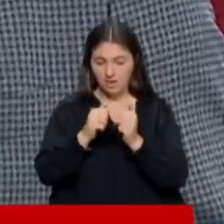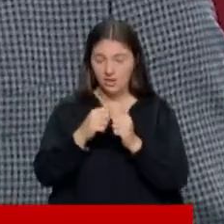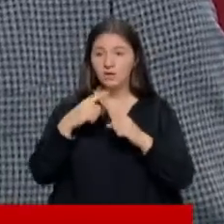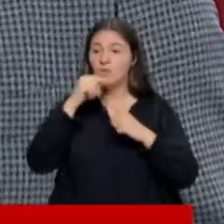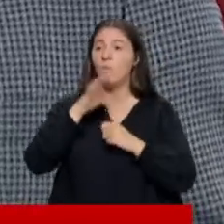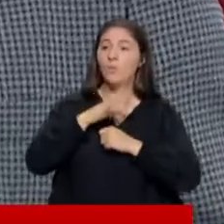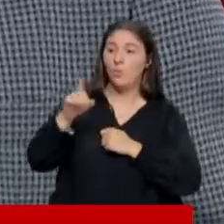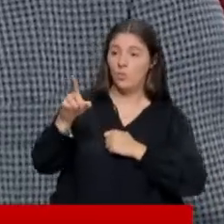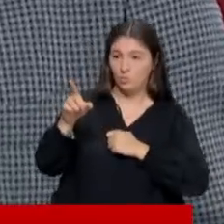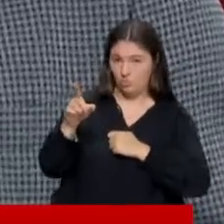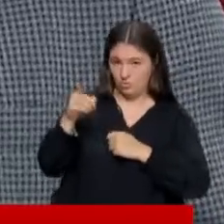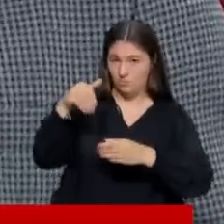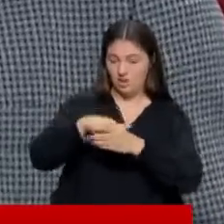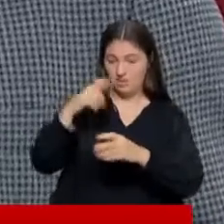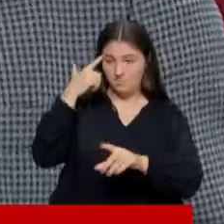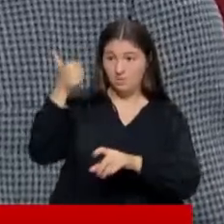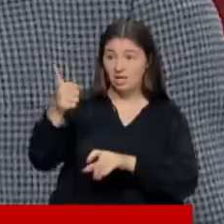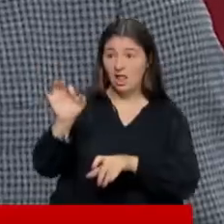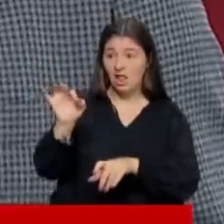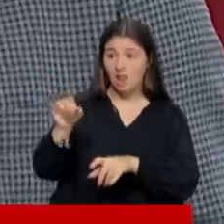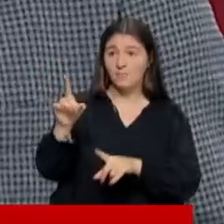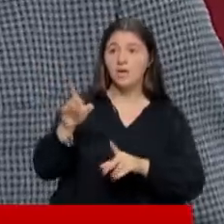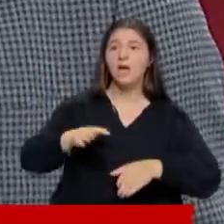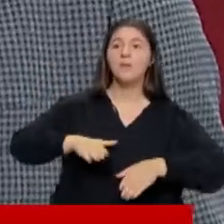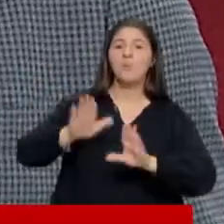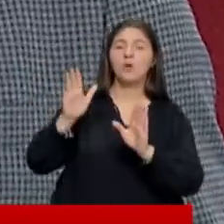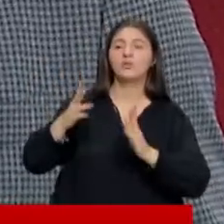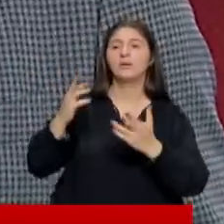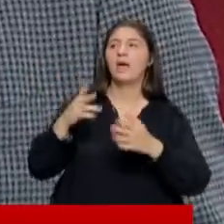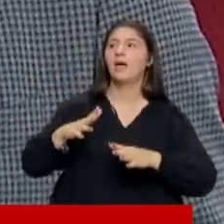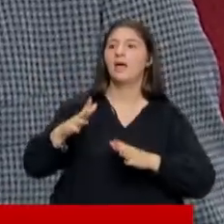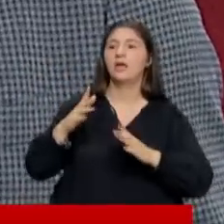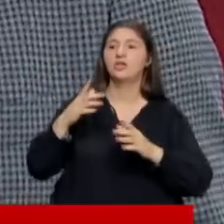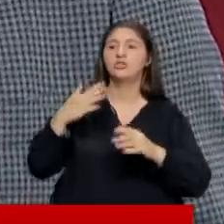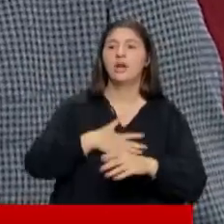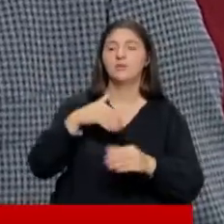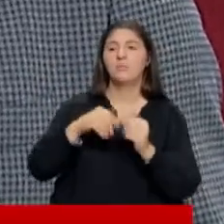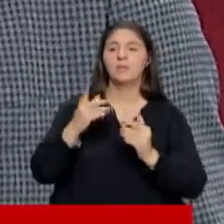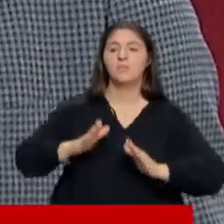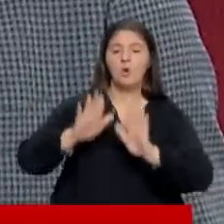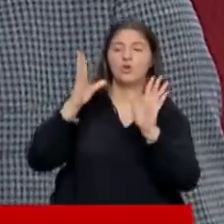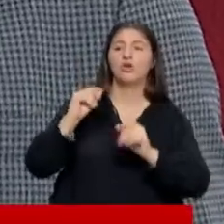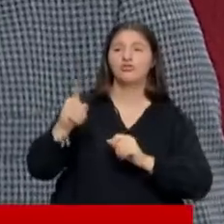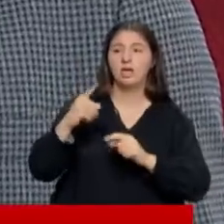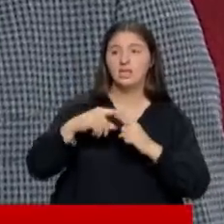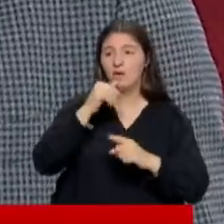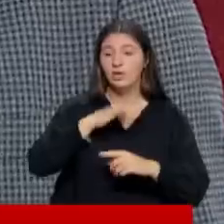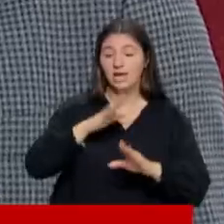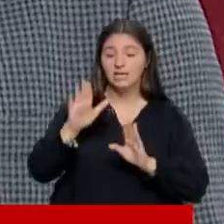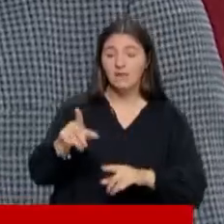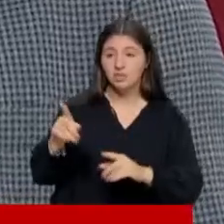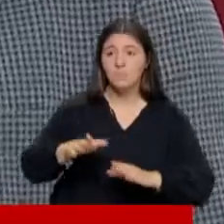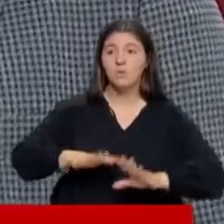Kılıçdaroğlu partinin başında kalırsa bir boykot olacak CHP seçmeninde yani Kılıçdaroğlu'nun